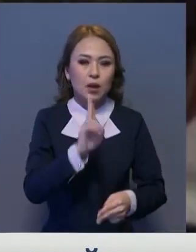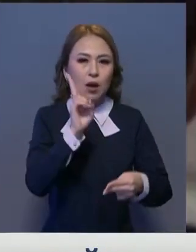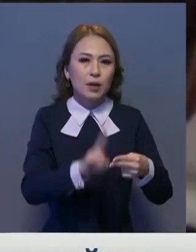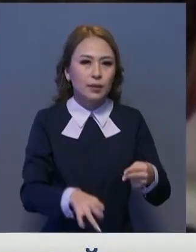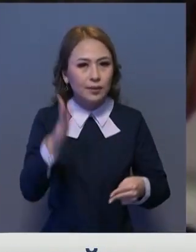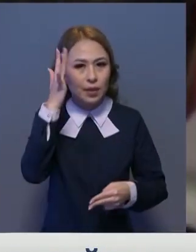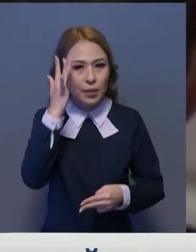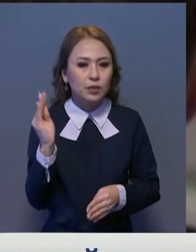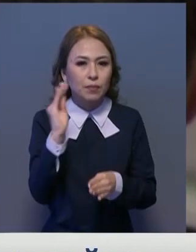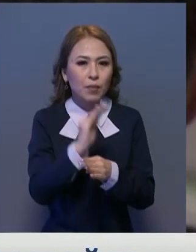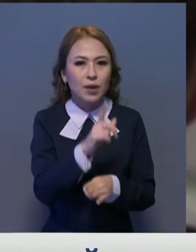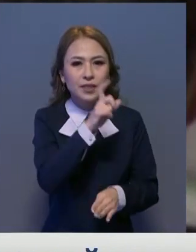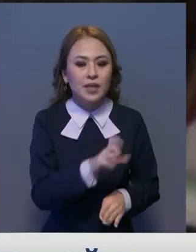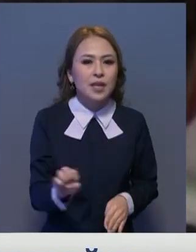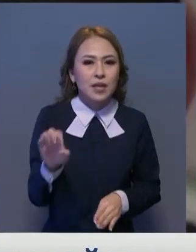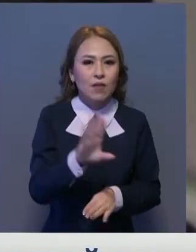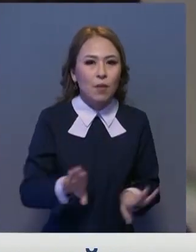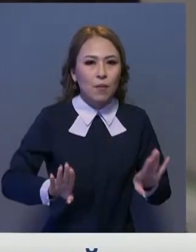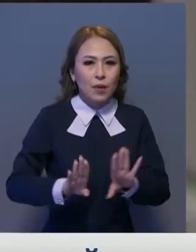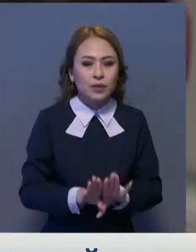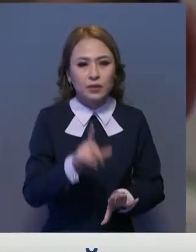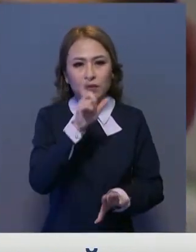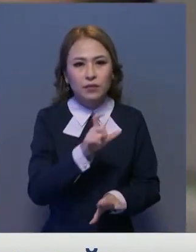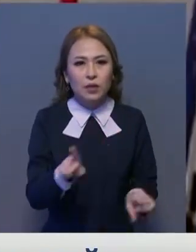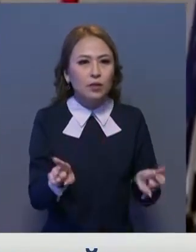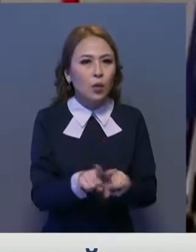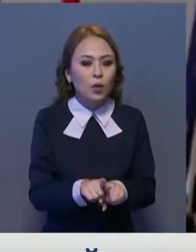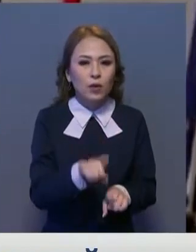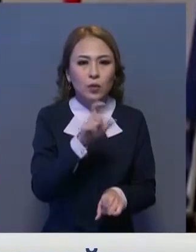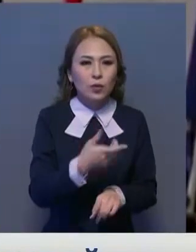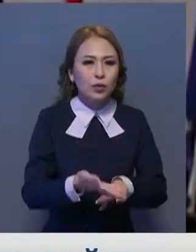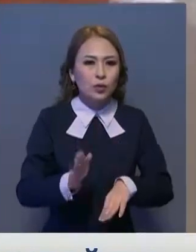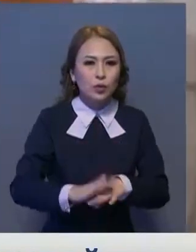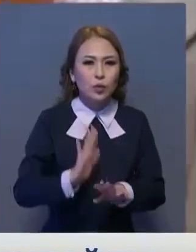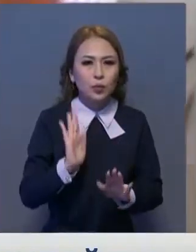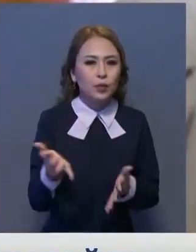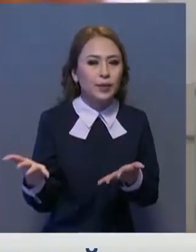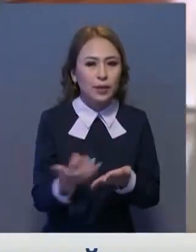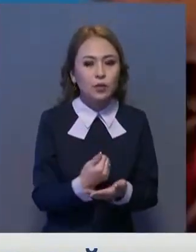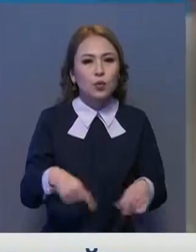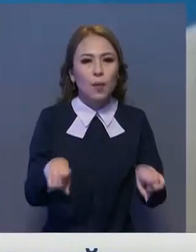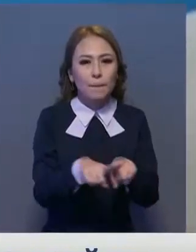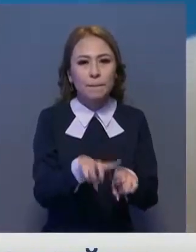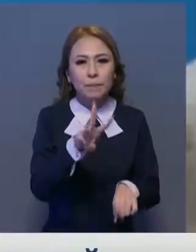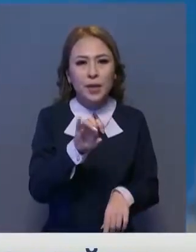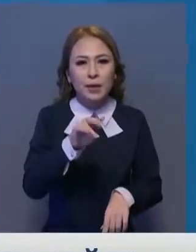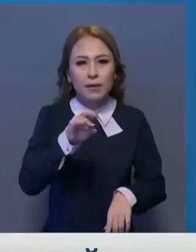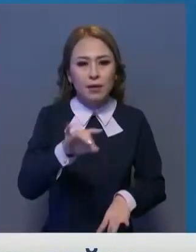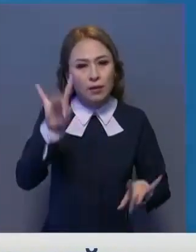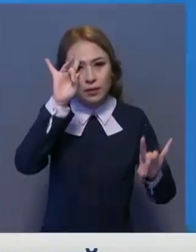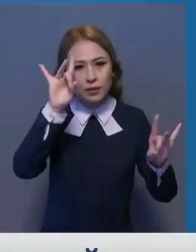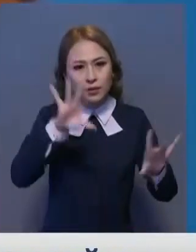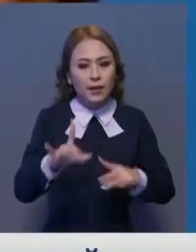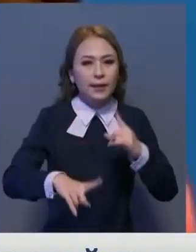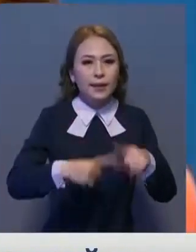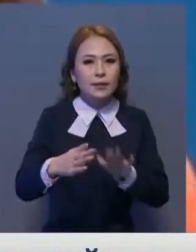аяқтамақ. Ал сарапшылар Еуропа үшін мұндай тұлғаға пара-пара адамды табу қиын болады дейді. Десе де, Меркель аяғасты айнып қалып,